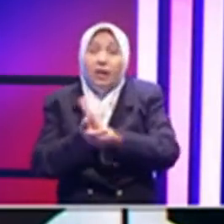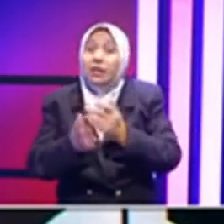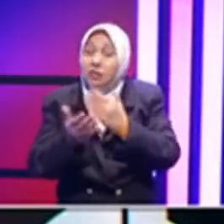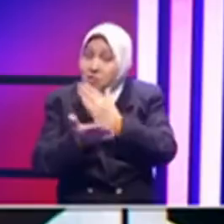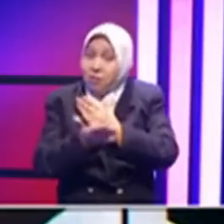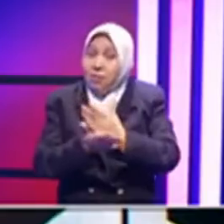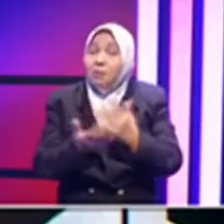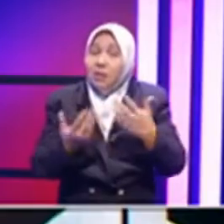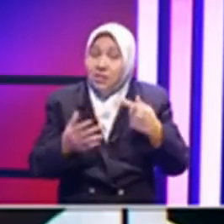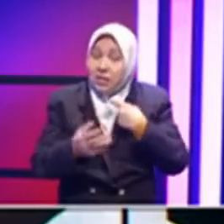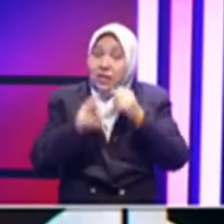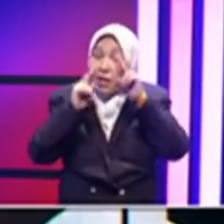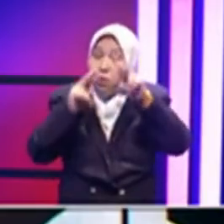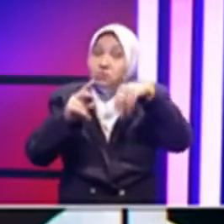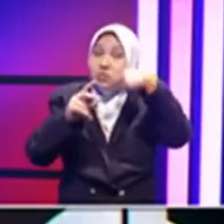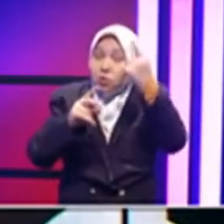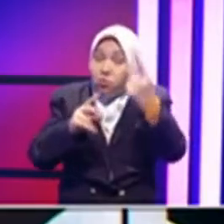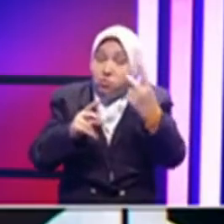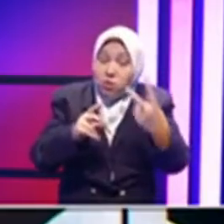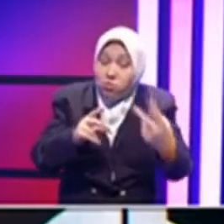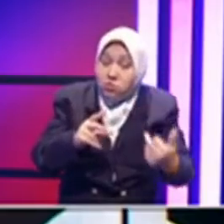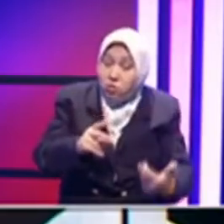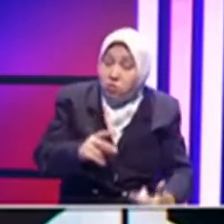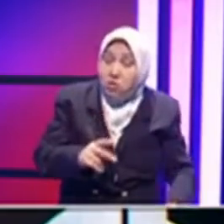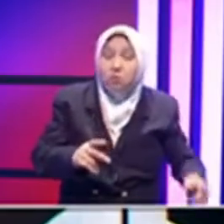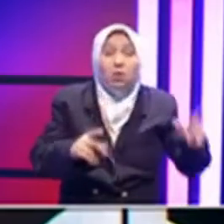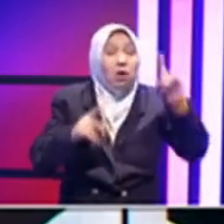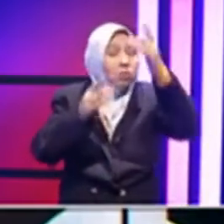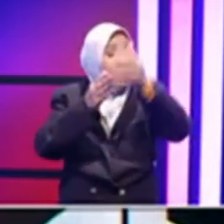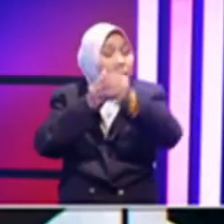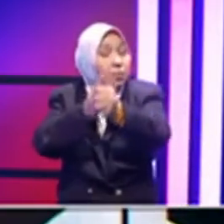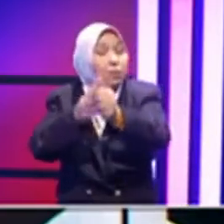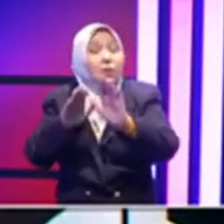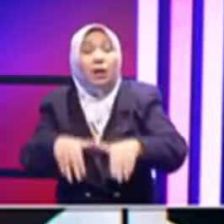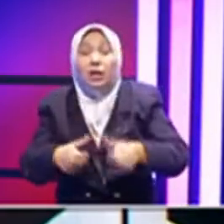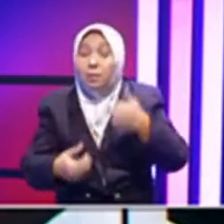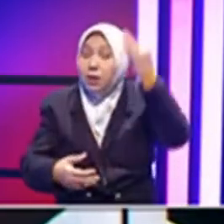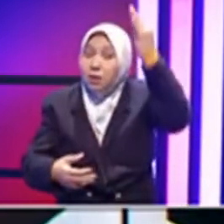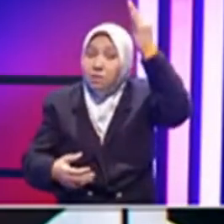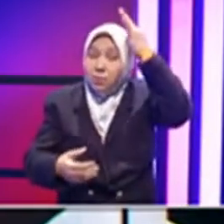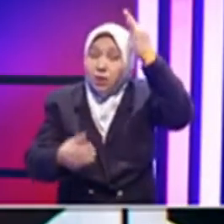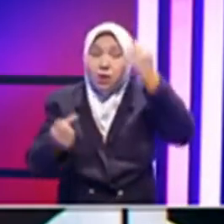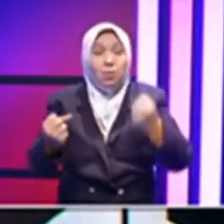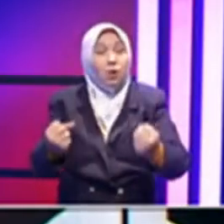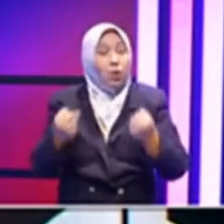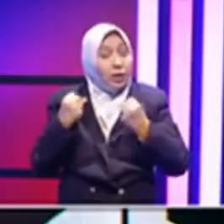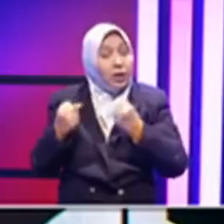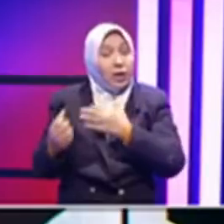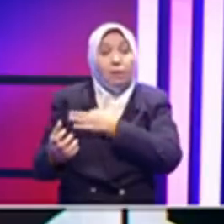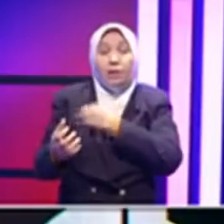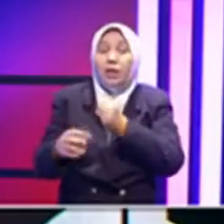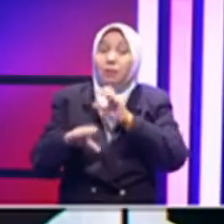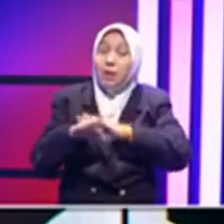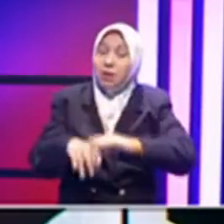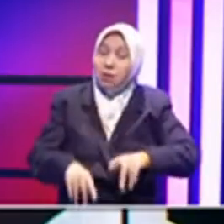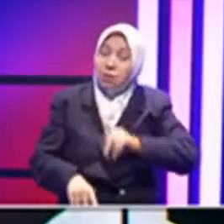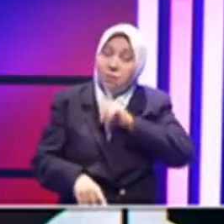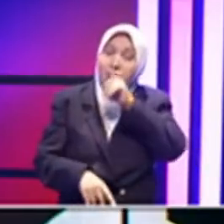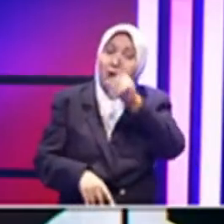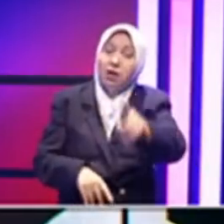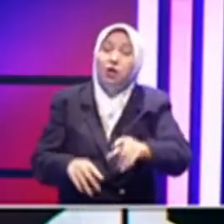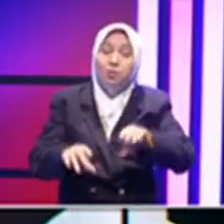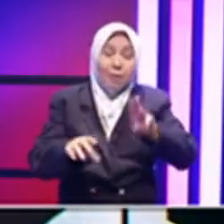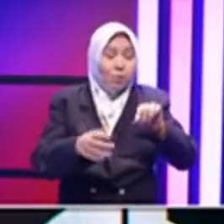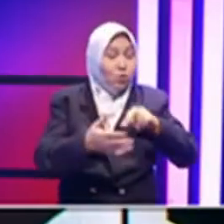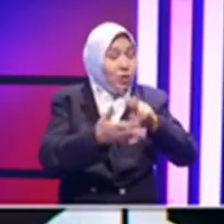kita akan lihat satu demi satu Allah memimpin kita bagaimana berfikir menguatkan keimanan kepada al-haq. My Quran